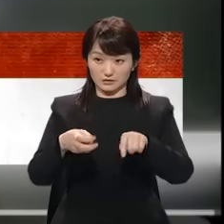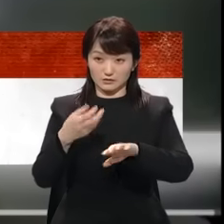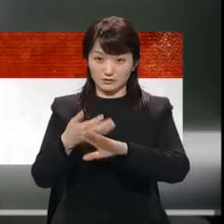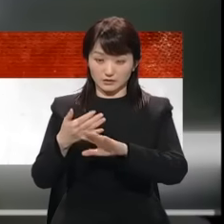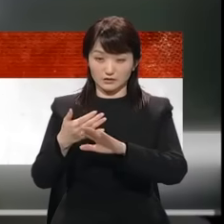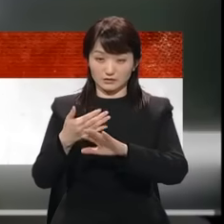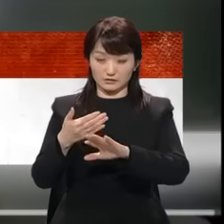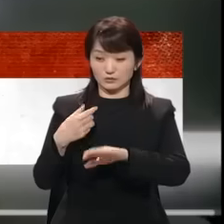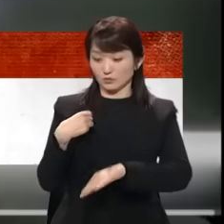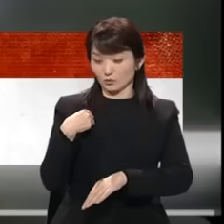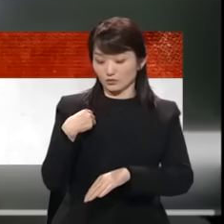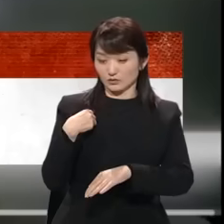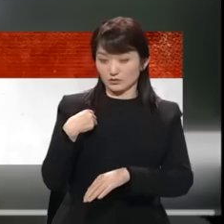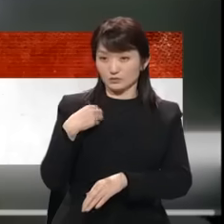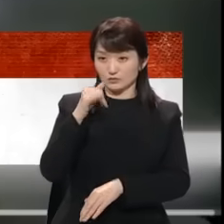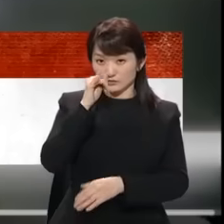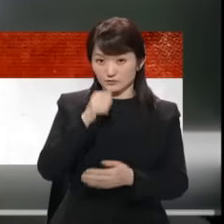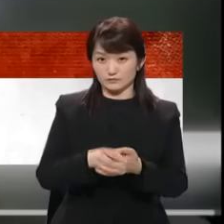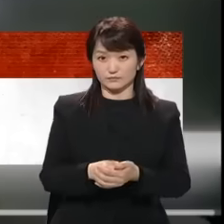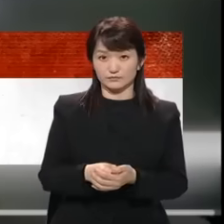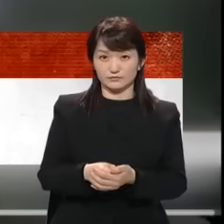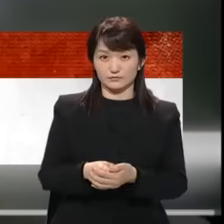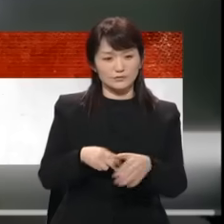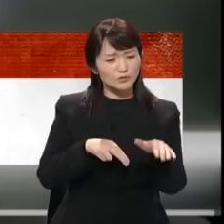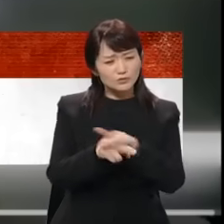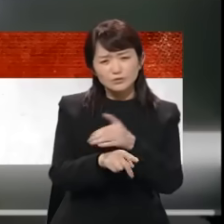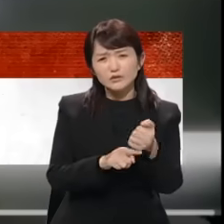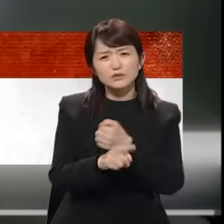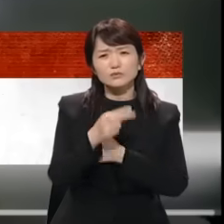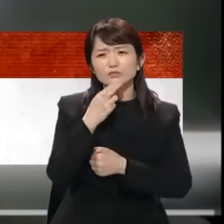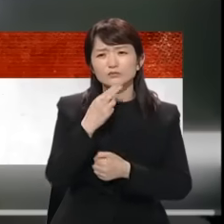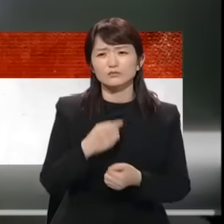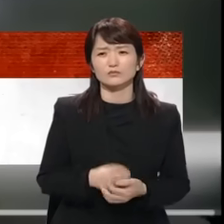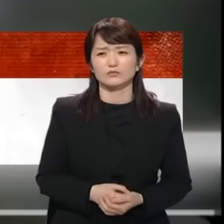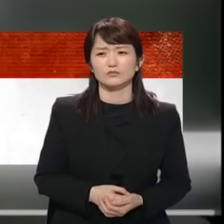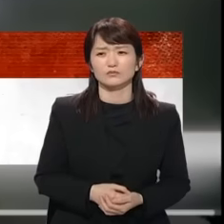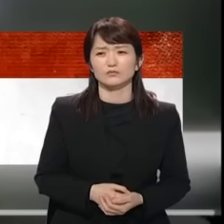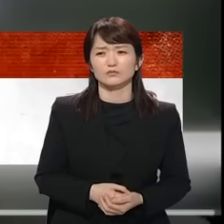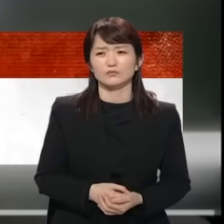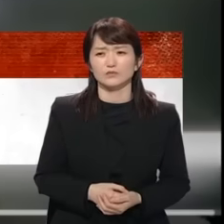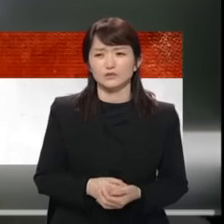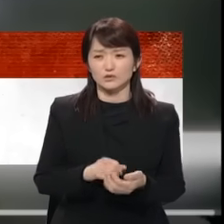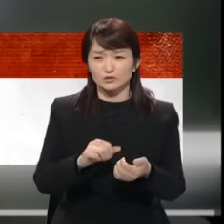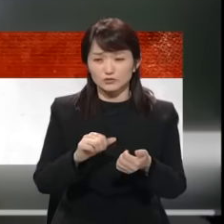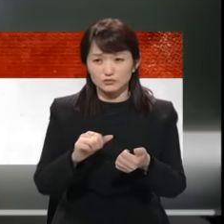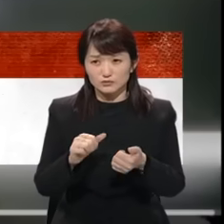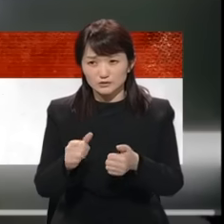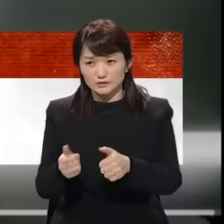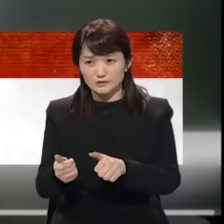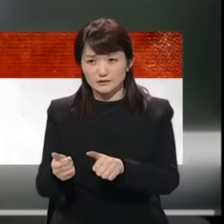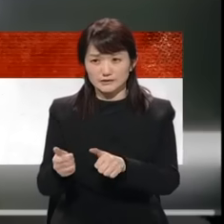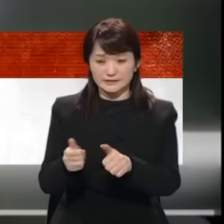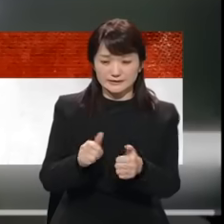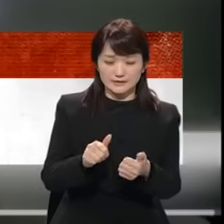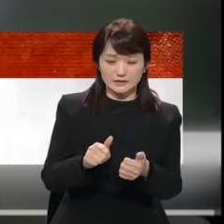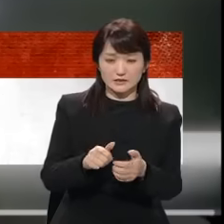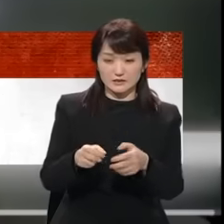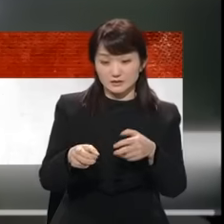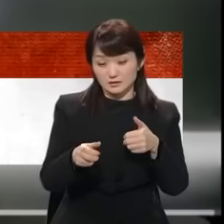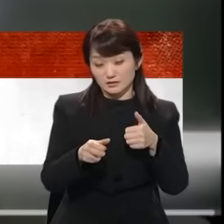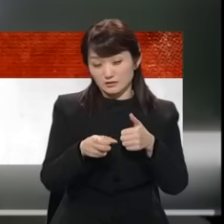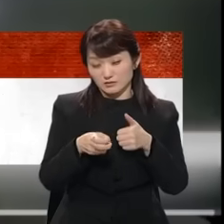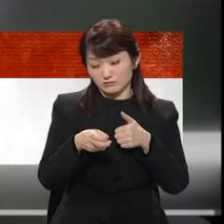있었어요. 그리고 그렇게 도망가야 될 이유가 없거든요. 사실은 그렇게 너무나 뭐 죽기 살기로 사람을 죽을 뻔한